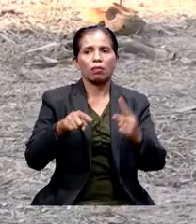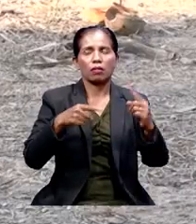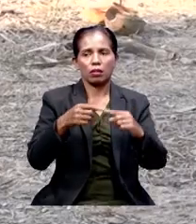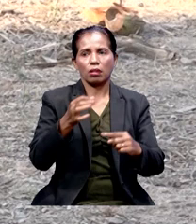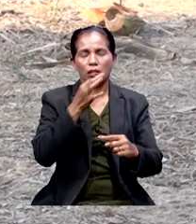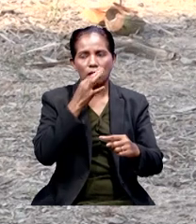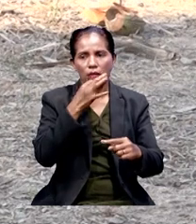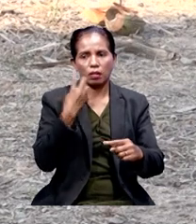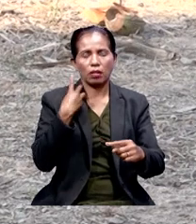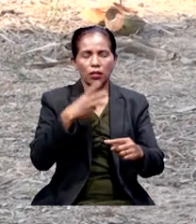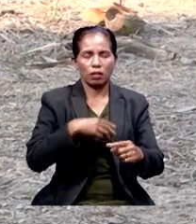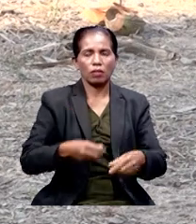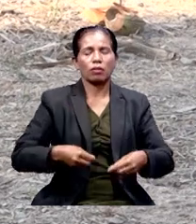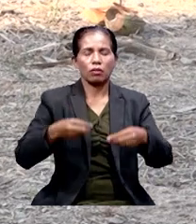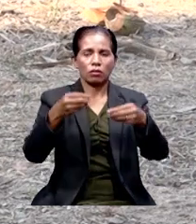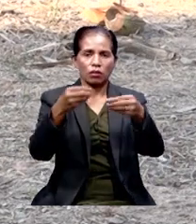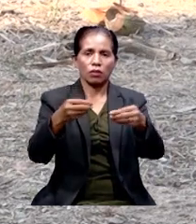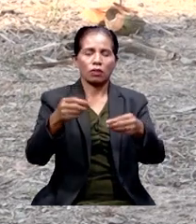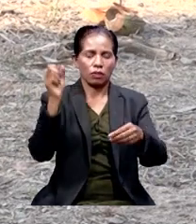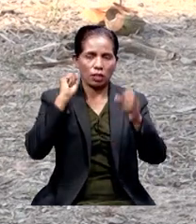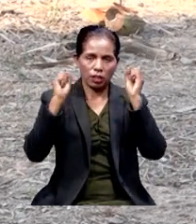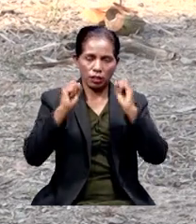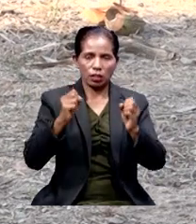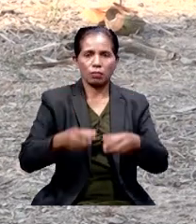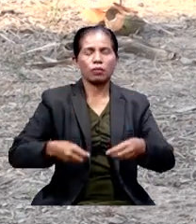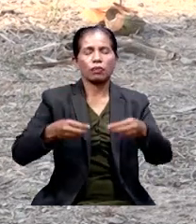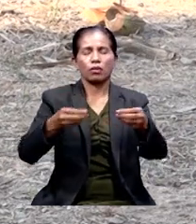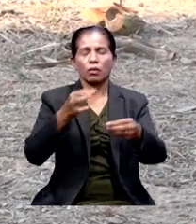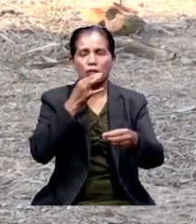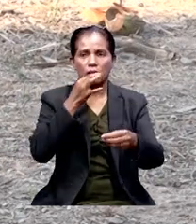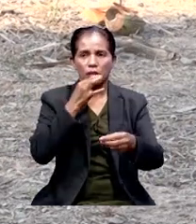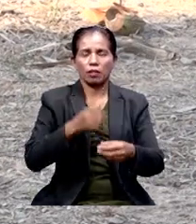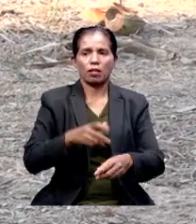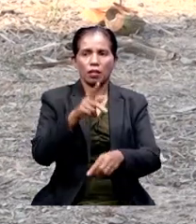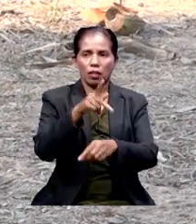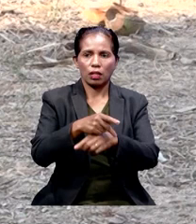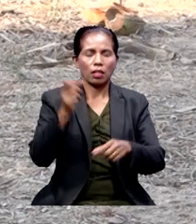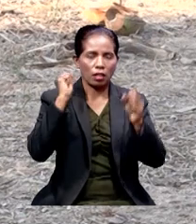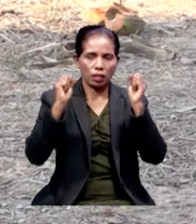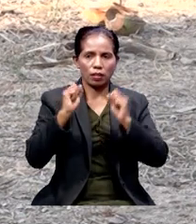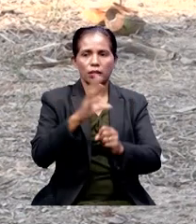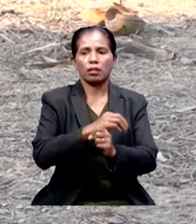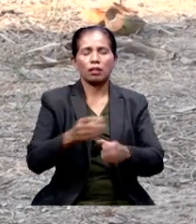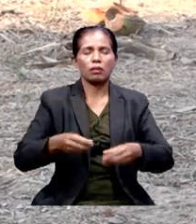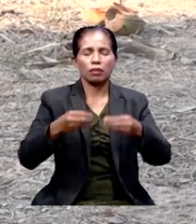atuhan o teng hari iste ne fuhan tene. Kala na tuhan hasa ne hari iste ne